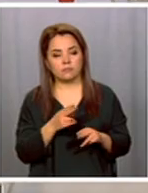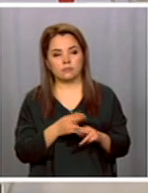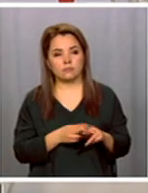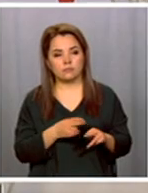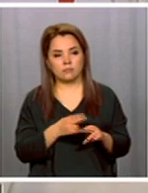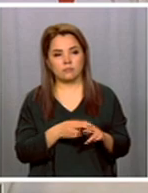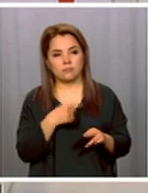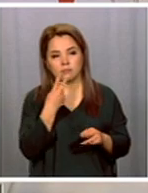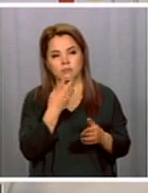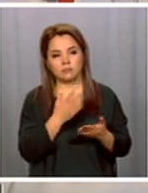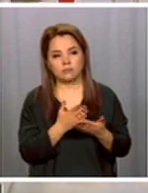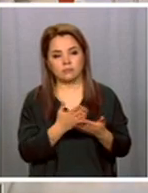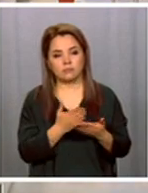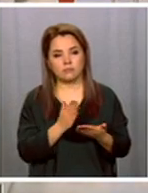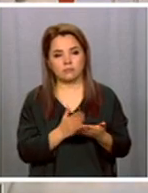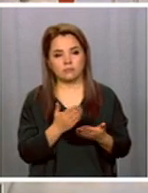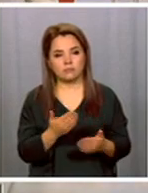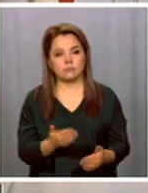үлгісін